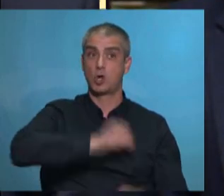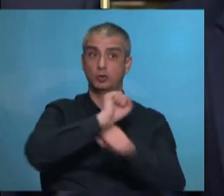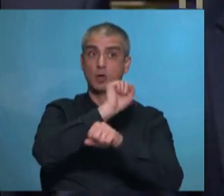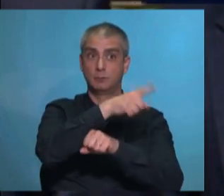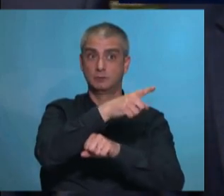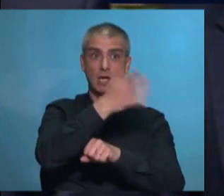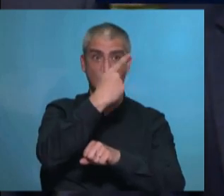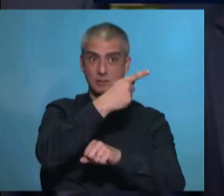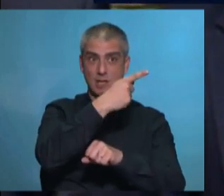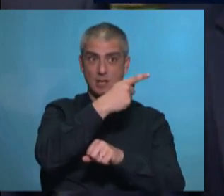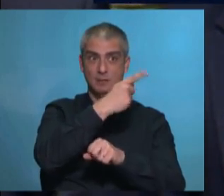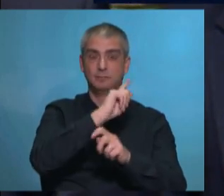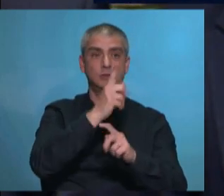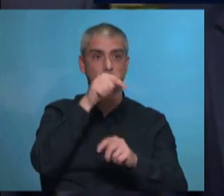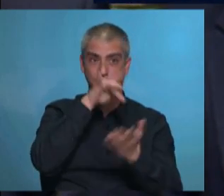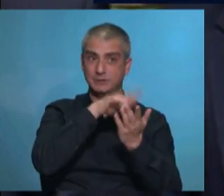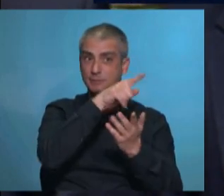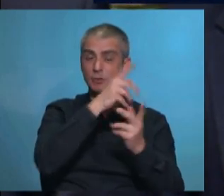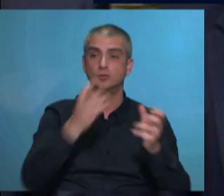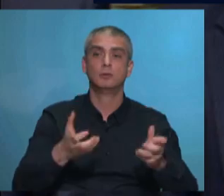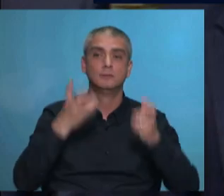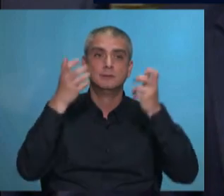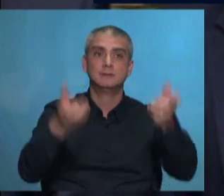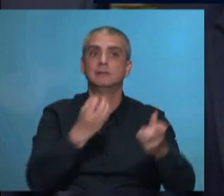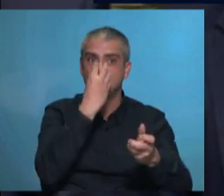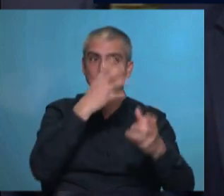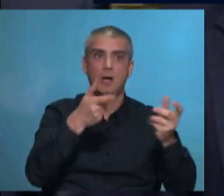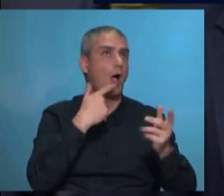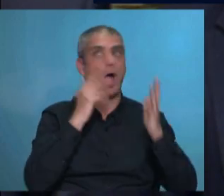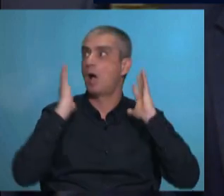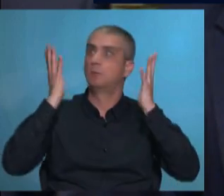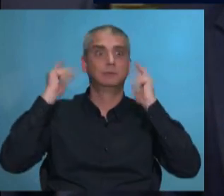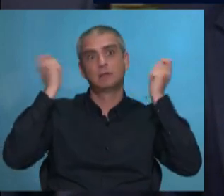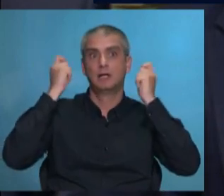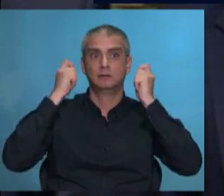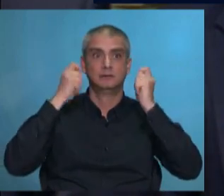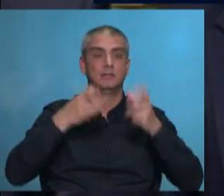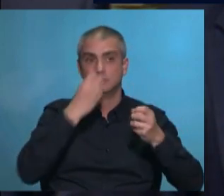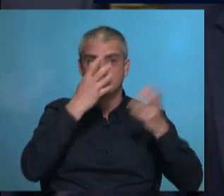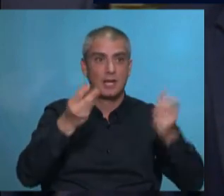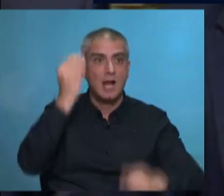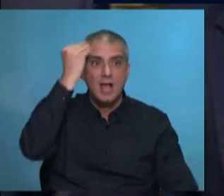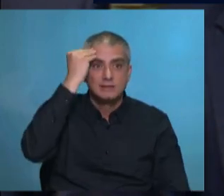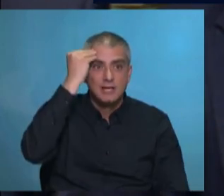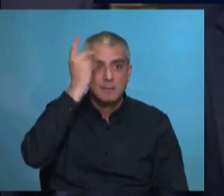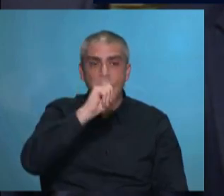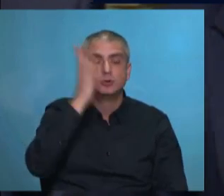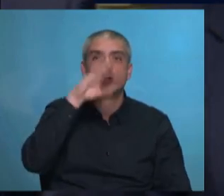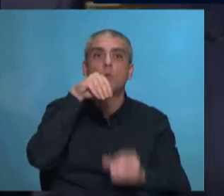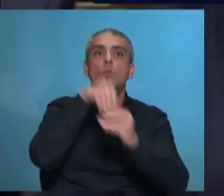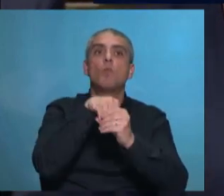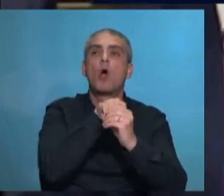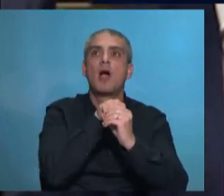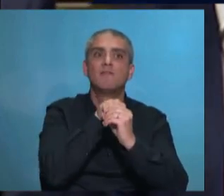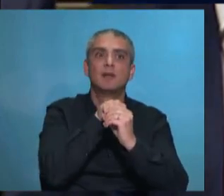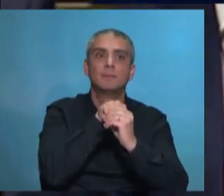Leader of the Opposition, was there when a wreath was laid. Shocking. A wreath was laid to commemorate those who were involved